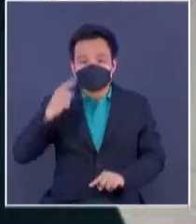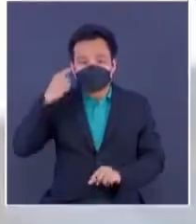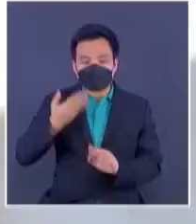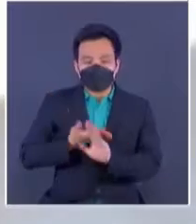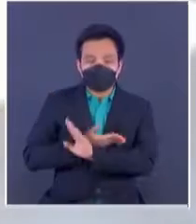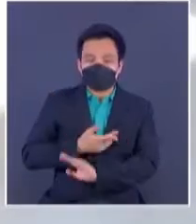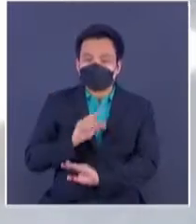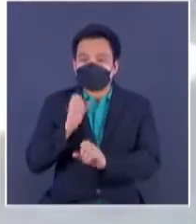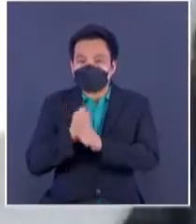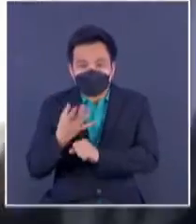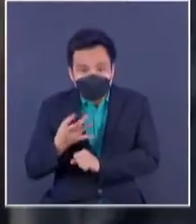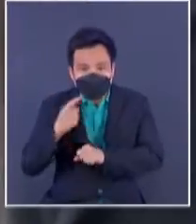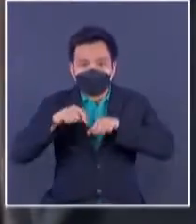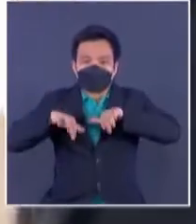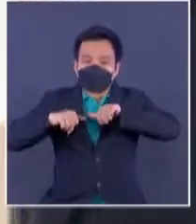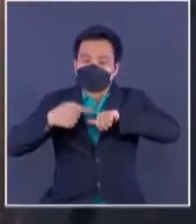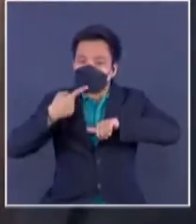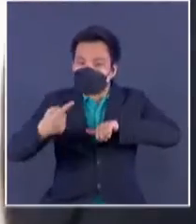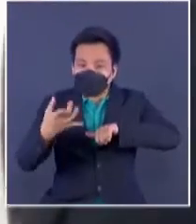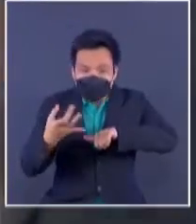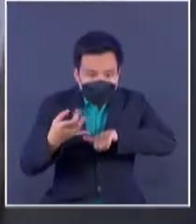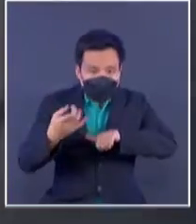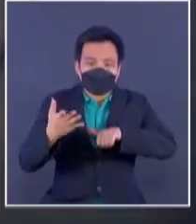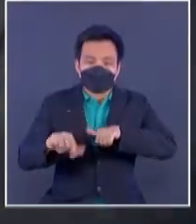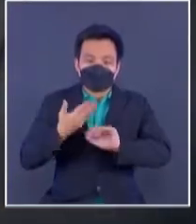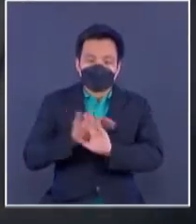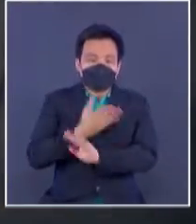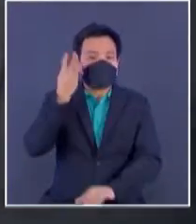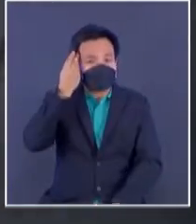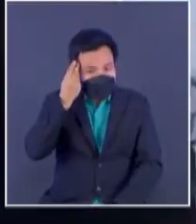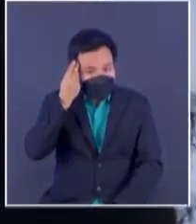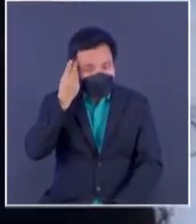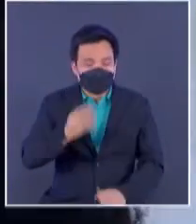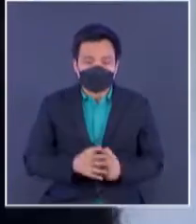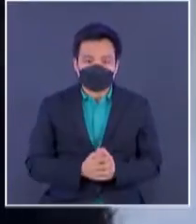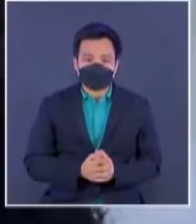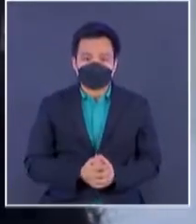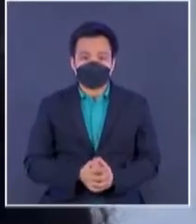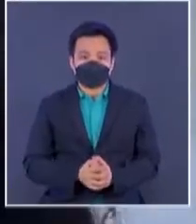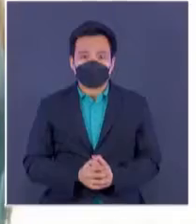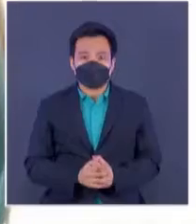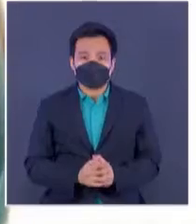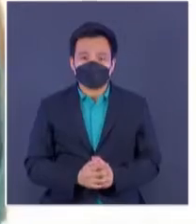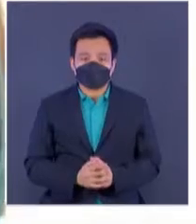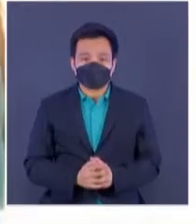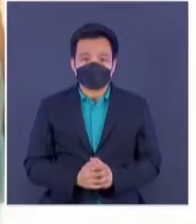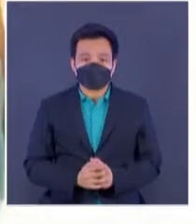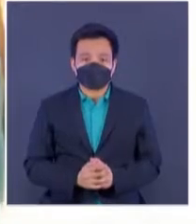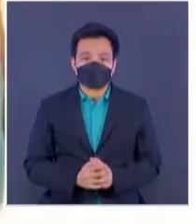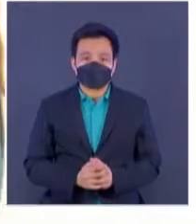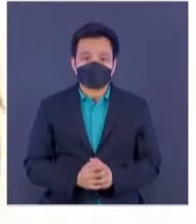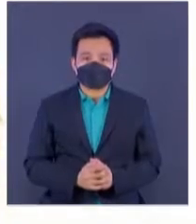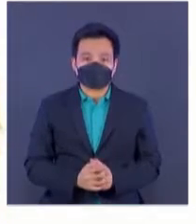พูดหรือว่าโพสอะไรนะคะไม่อย่างนั้นเนี่ยก็จะเสียทั้งเวลาแล้วก็เสียทั้งเงินไปฟังเสียงสัมภาษณ์ค่ะ ตอนนี้เรารวบร